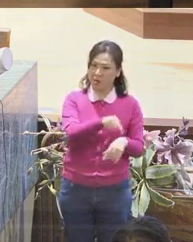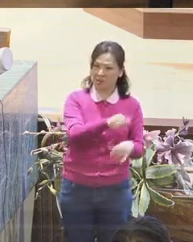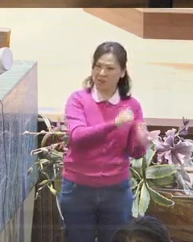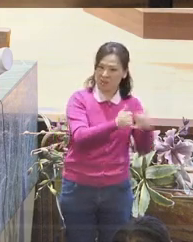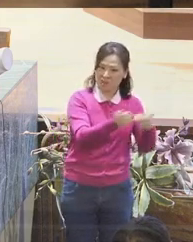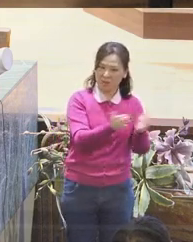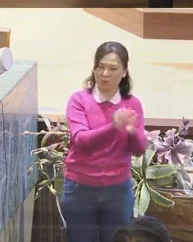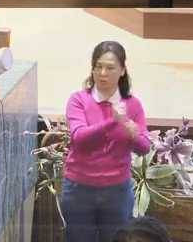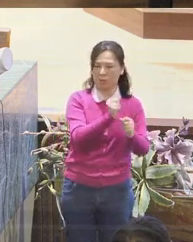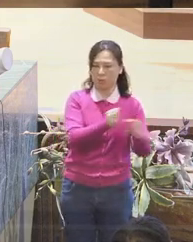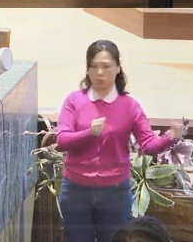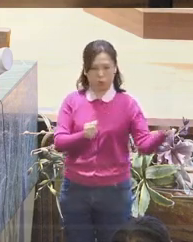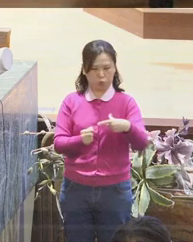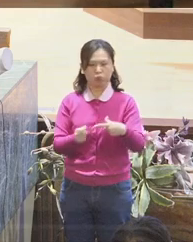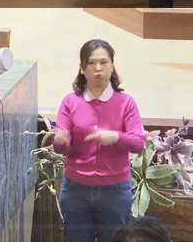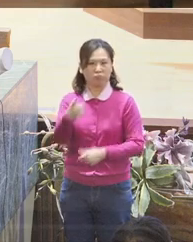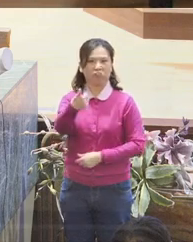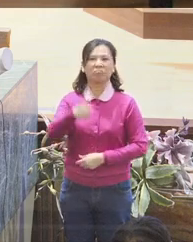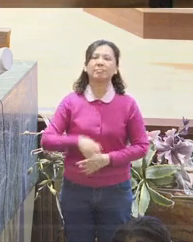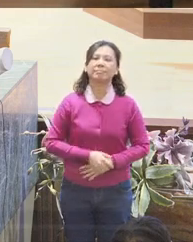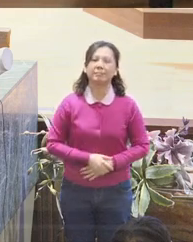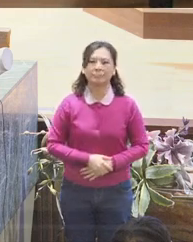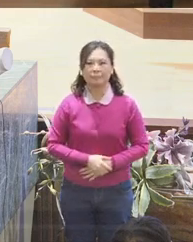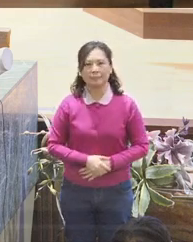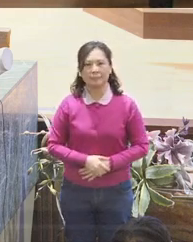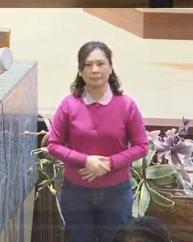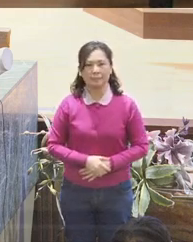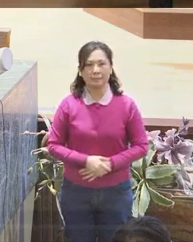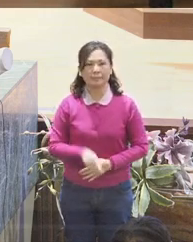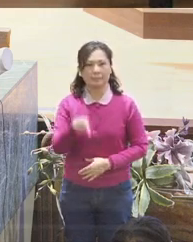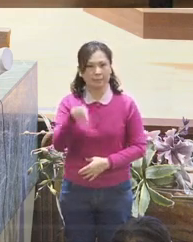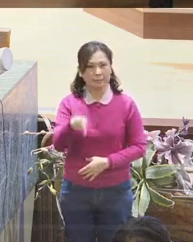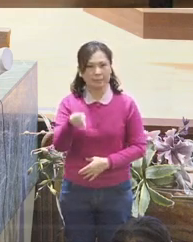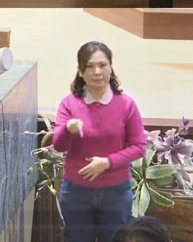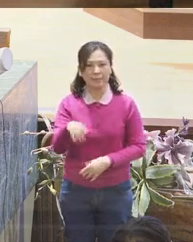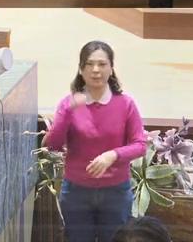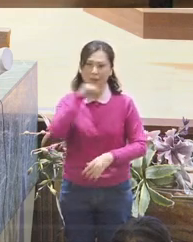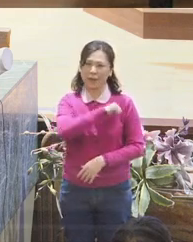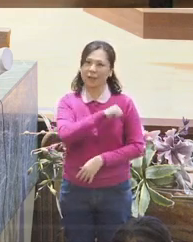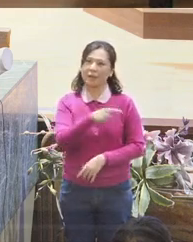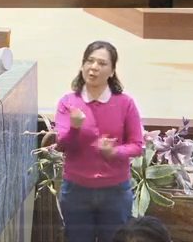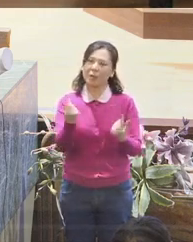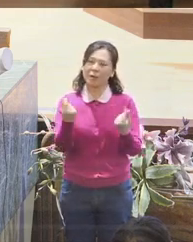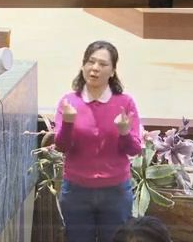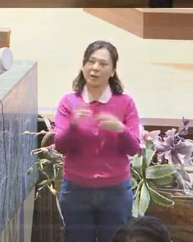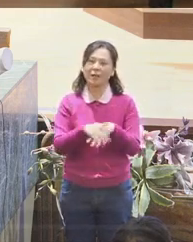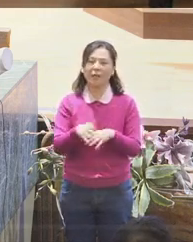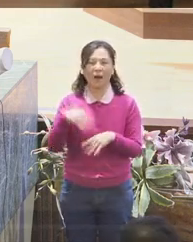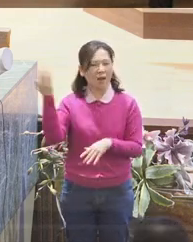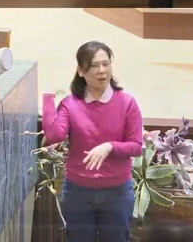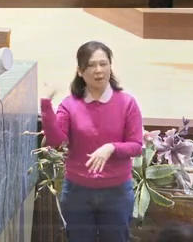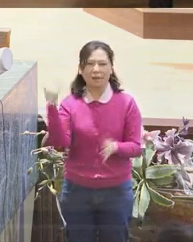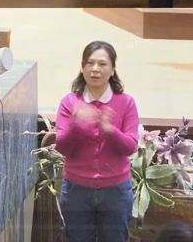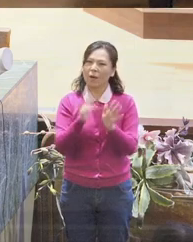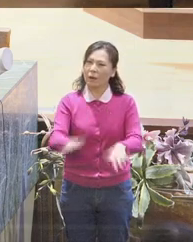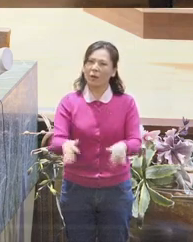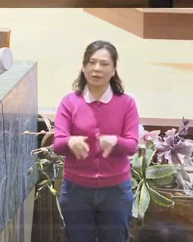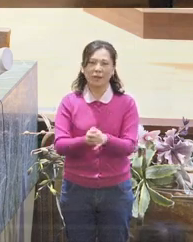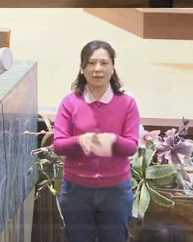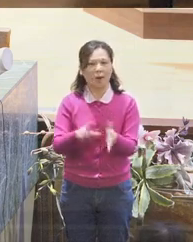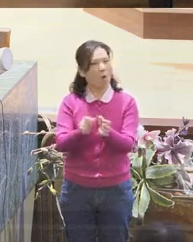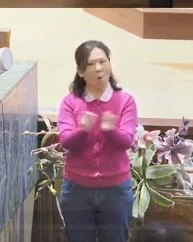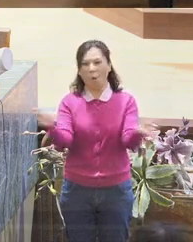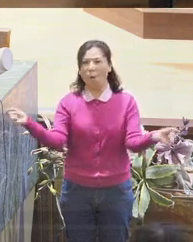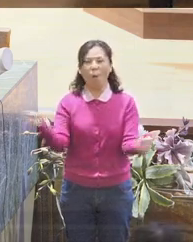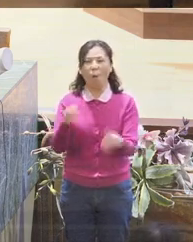让就是长辈变成一个比较亲社会的方向。这个其实台湾有很长的社造的历史告诉我们这件事情，就